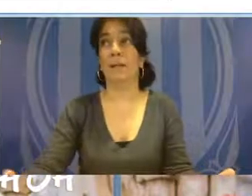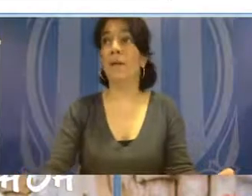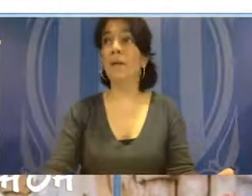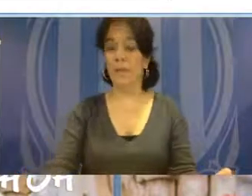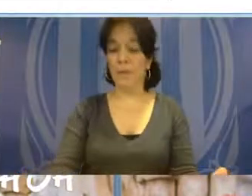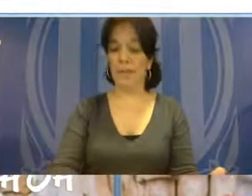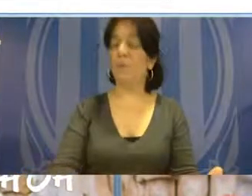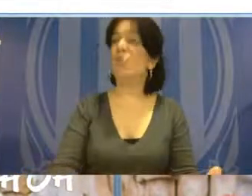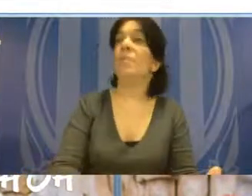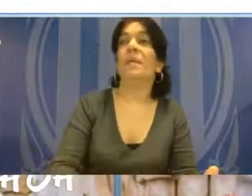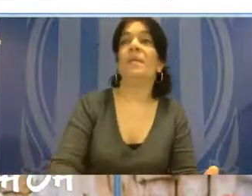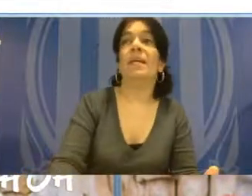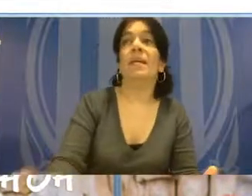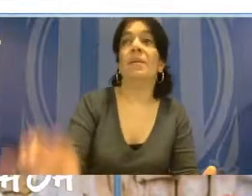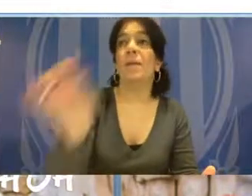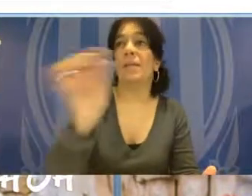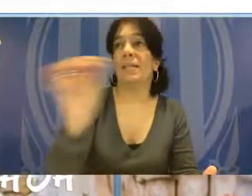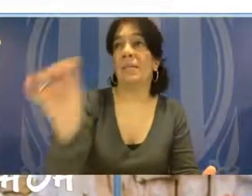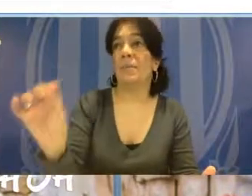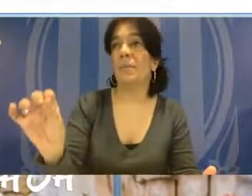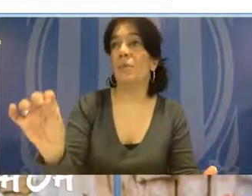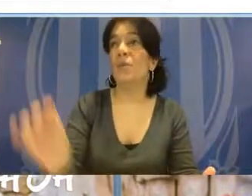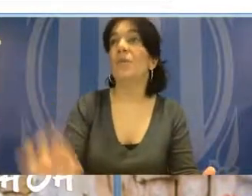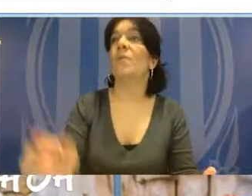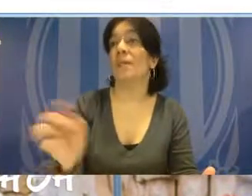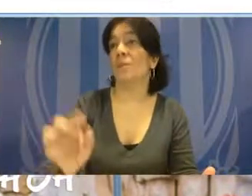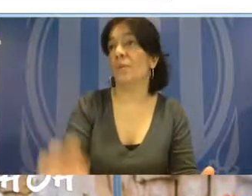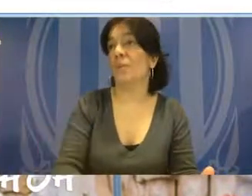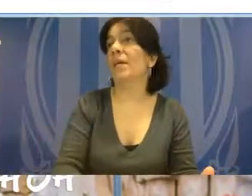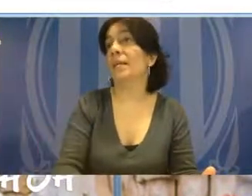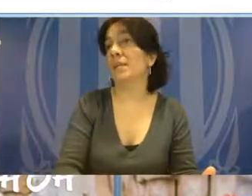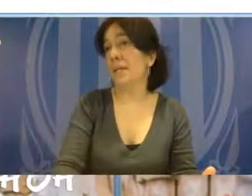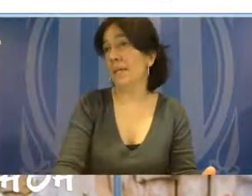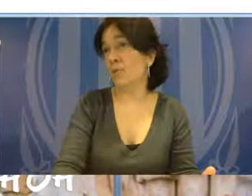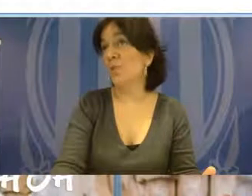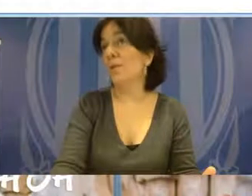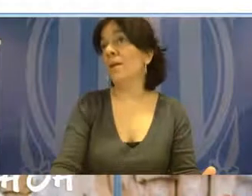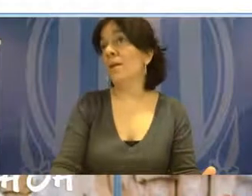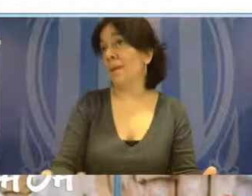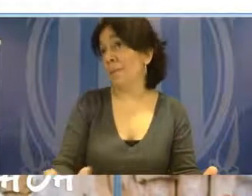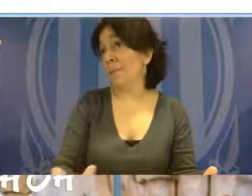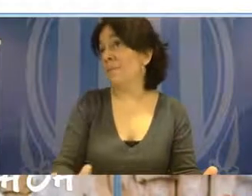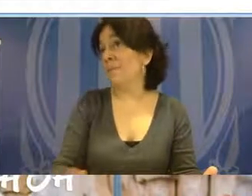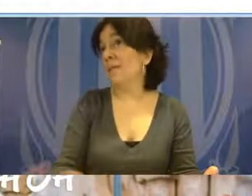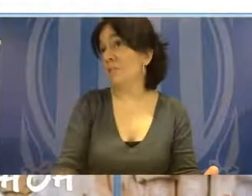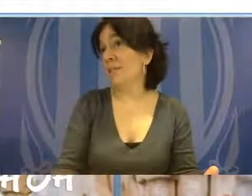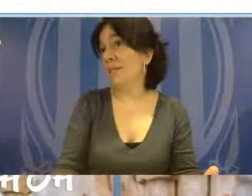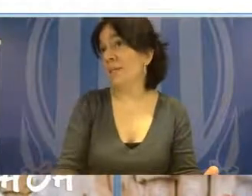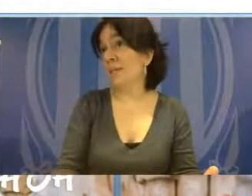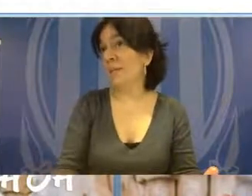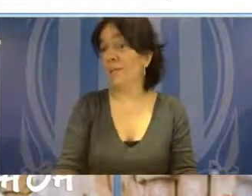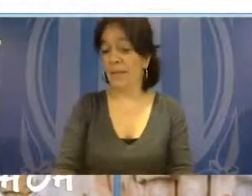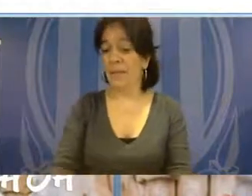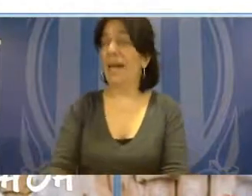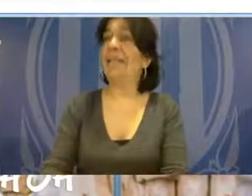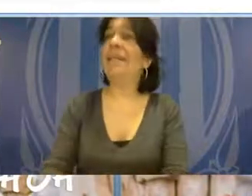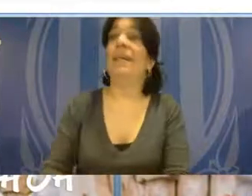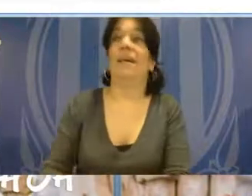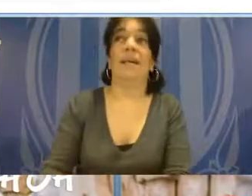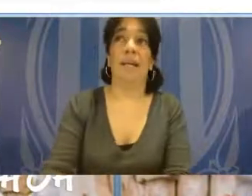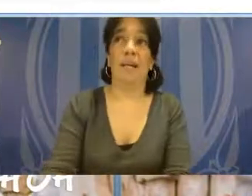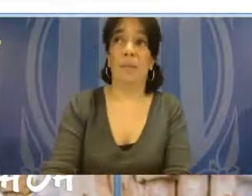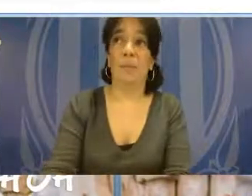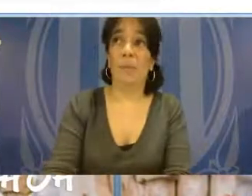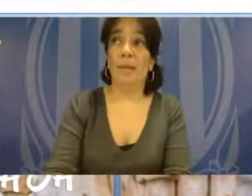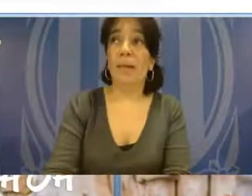inversa. Llavors mirem d'equilibrar amb aquesta previsió i guardar sobretot aquells enllaços que pensem que ens puguin servir. El dia